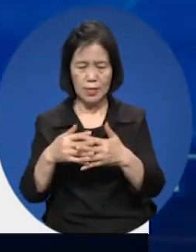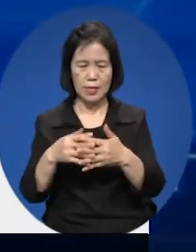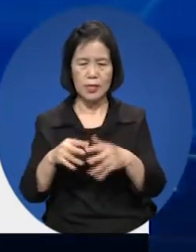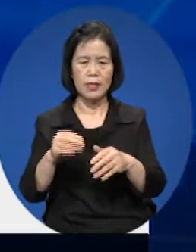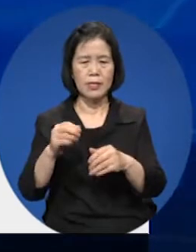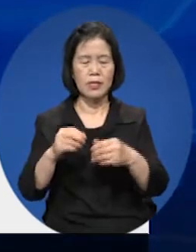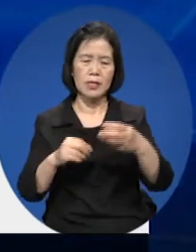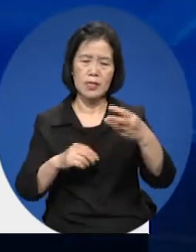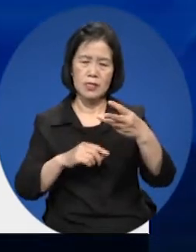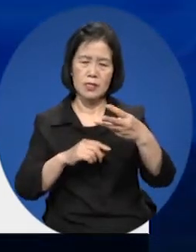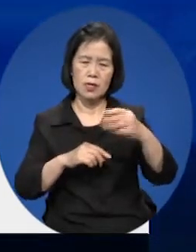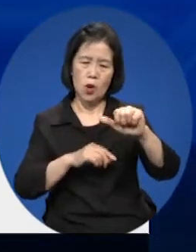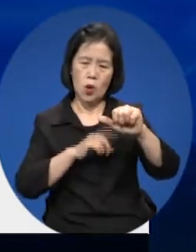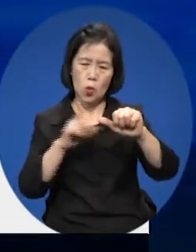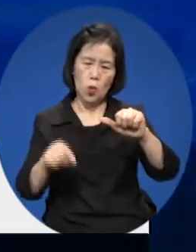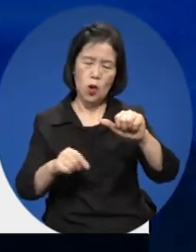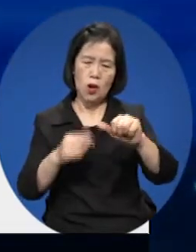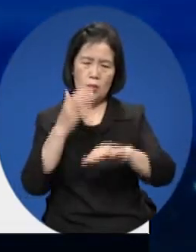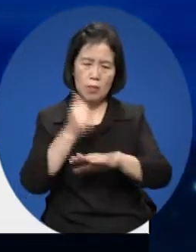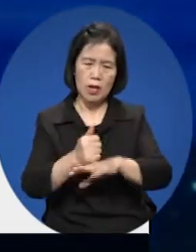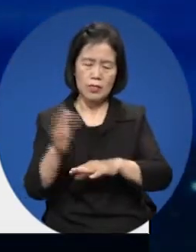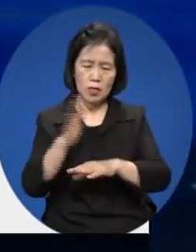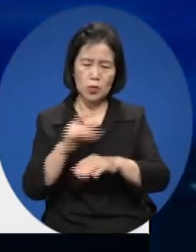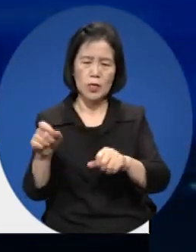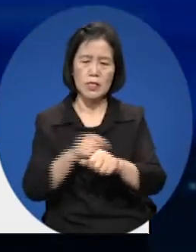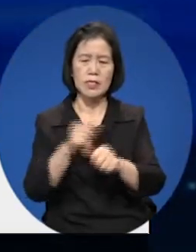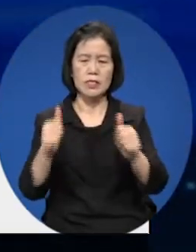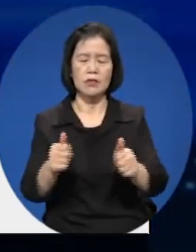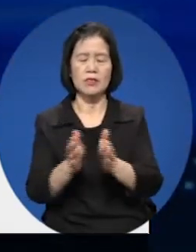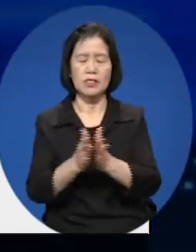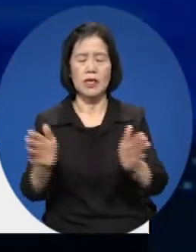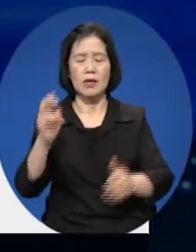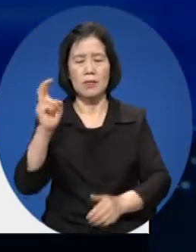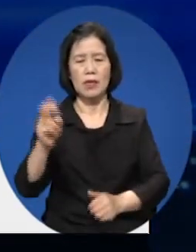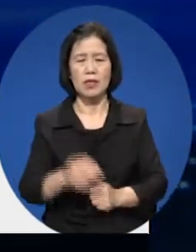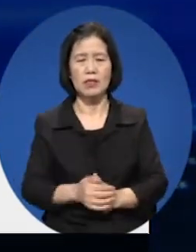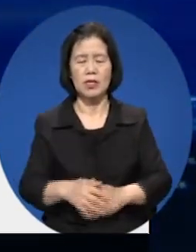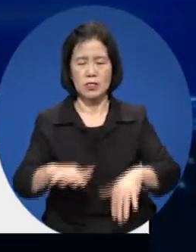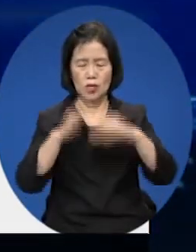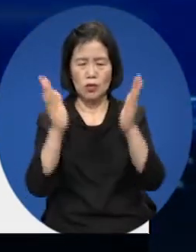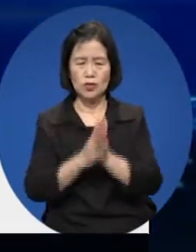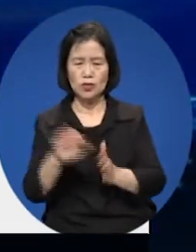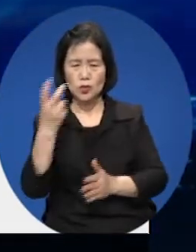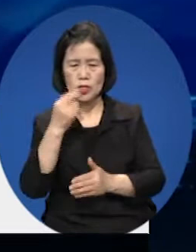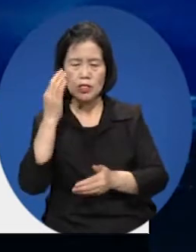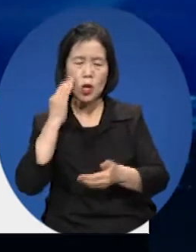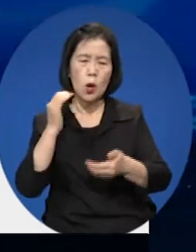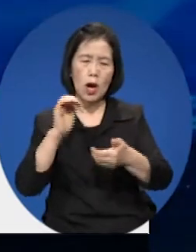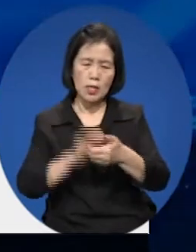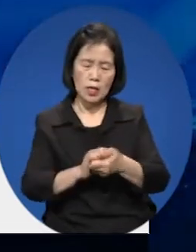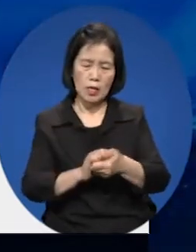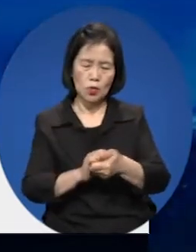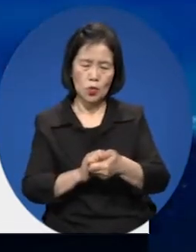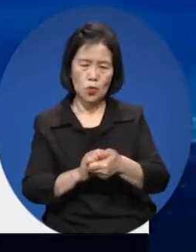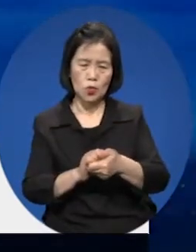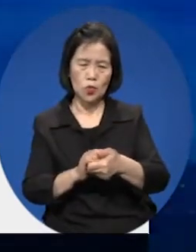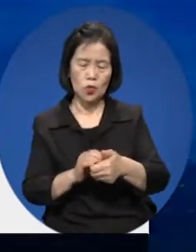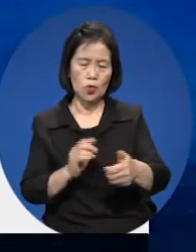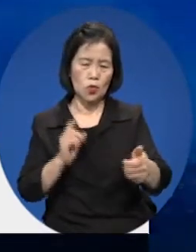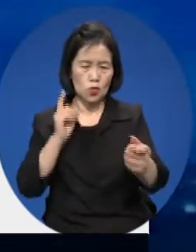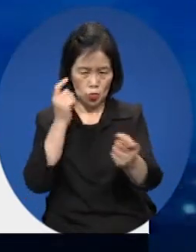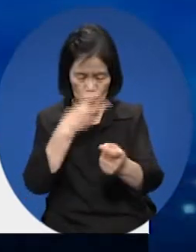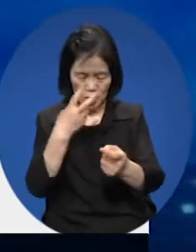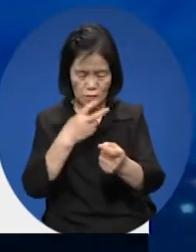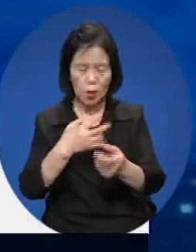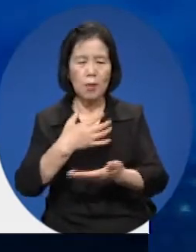다음 달 말 5월에는 특검이 어 이제 시작이 될 것도 같습니다 아울러 전수조사 청와대 대상으로 하고 싶은 그것도 받겠다 라고 얘기를